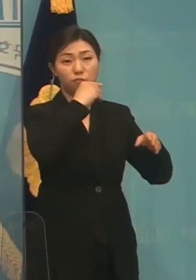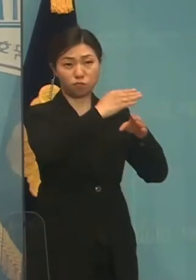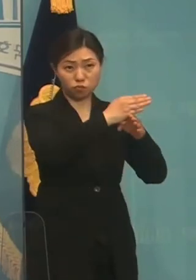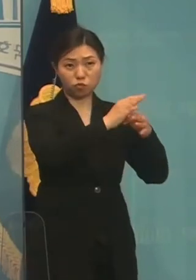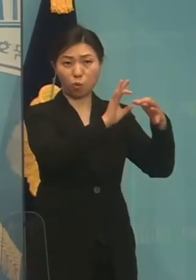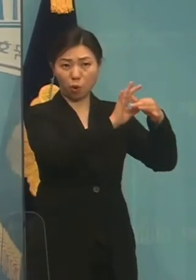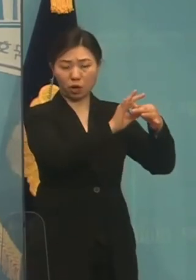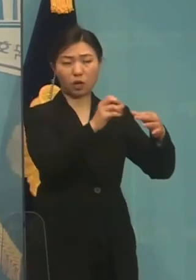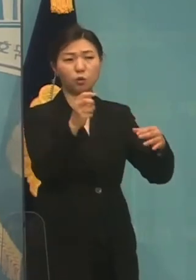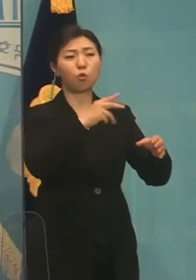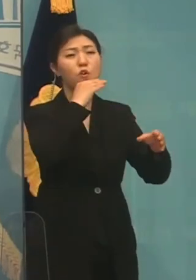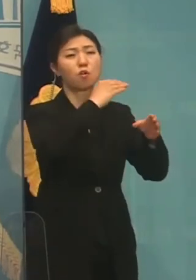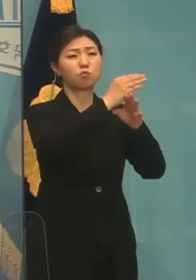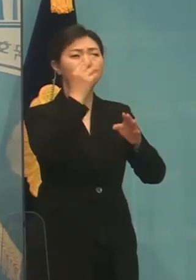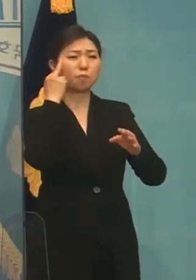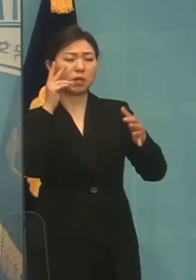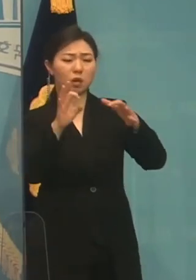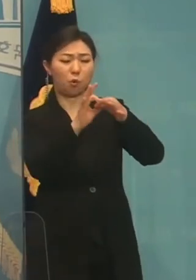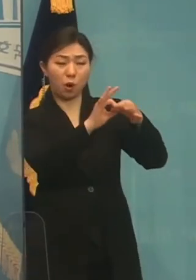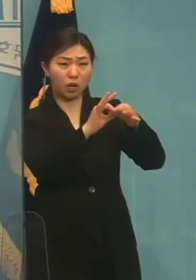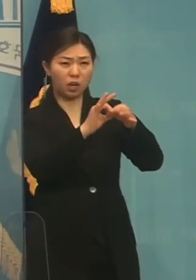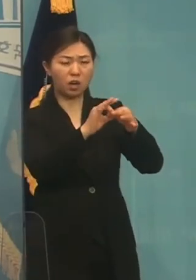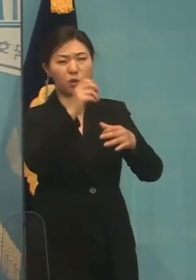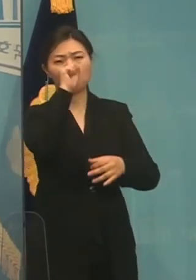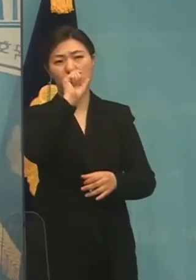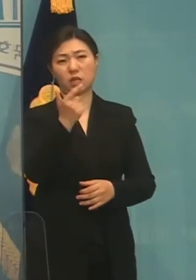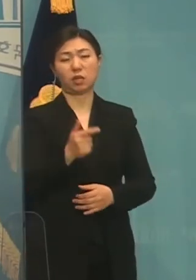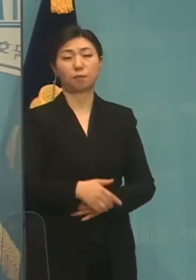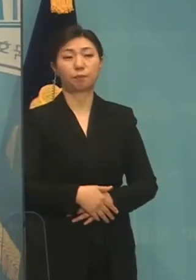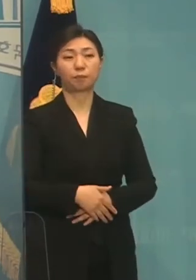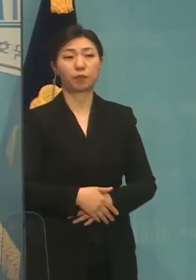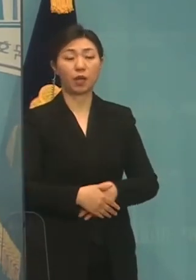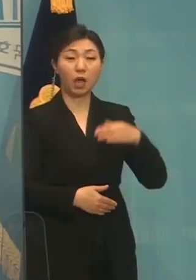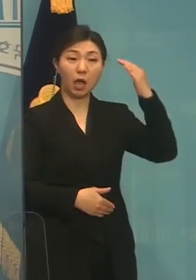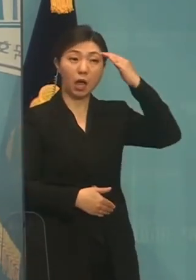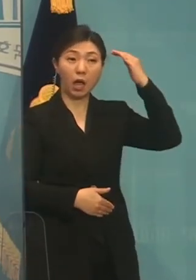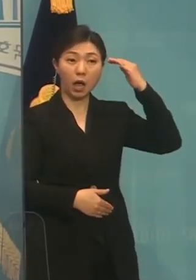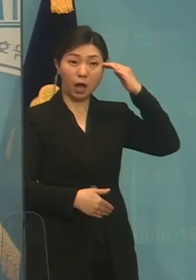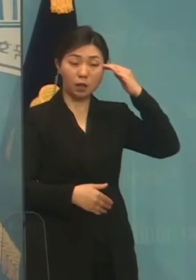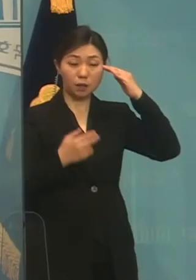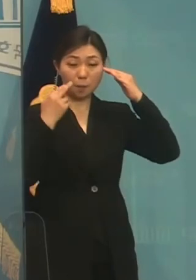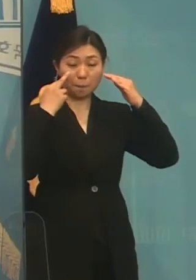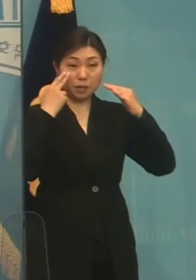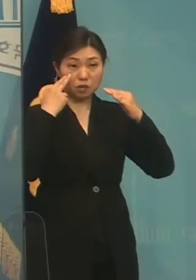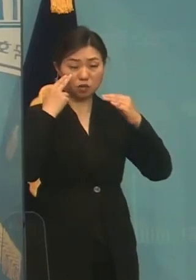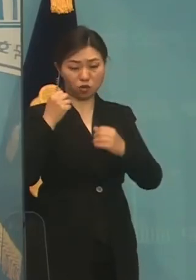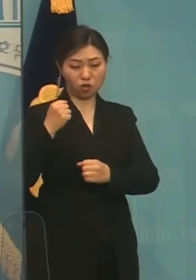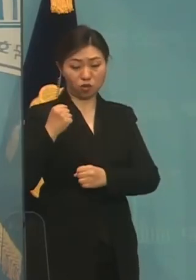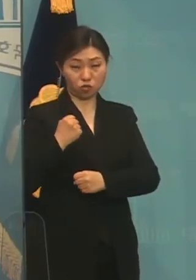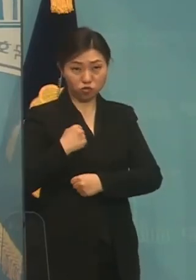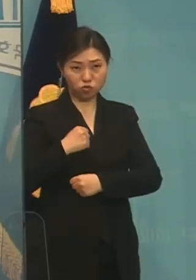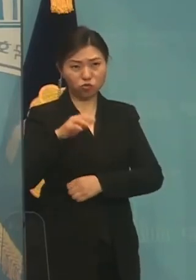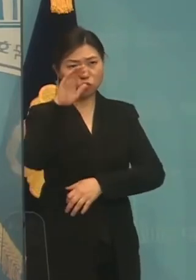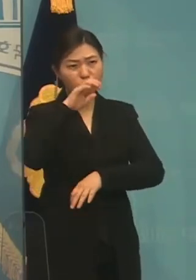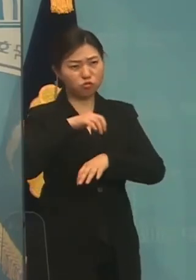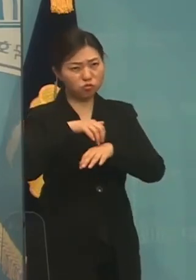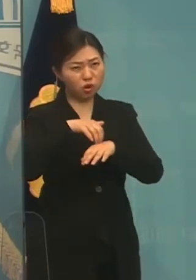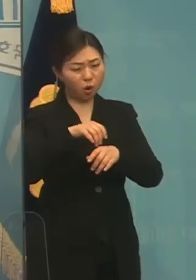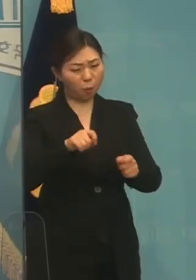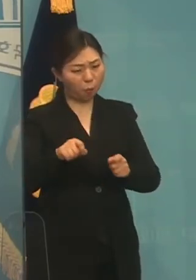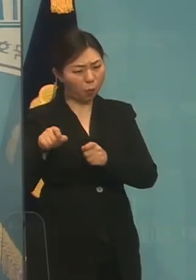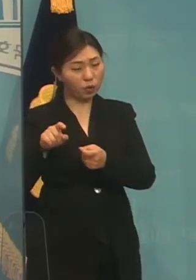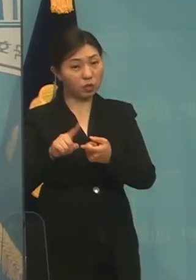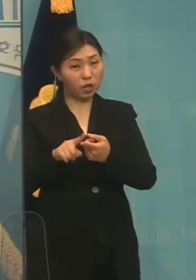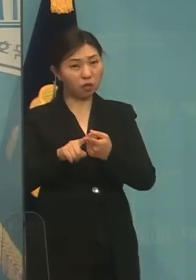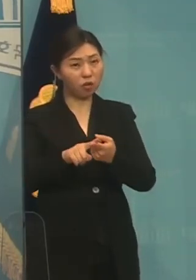않습니다. 한미연합훈련을 연기하면 북한이 상응하는 행동이 나설 것인가에 대해 의문이 많습니다.